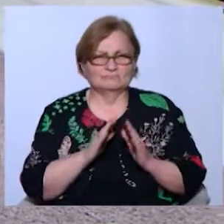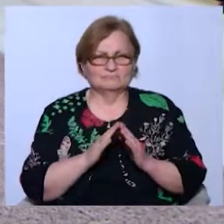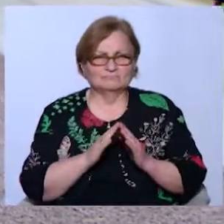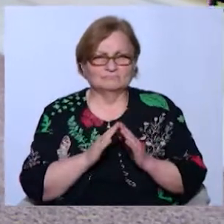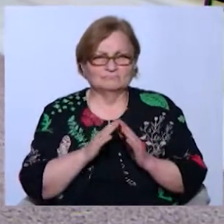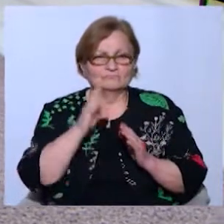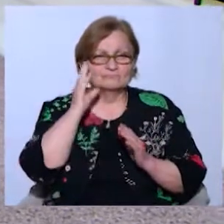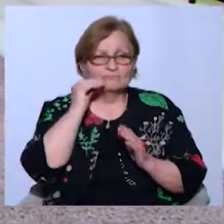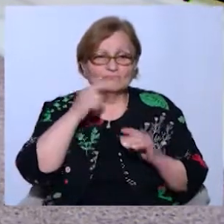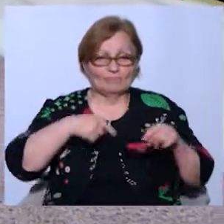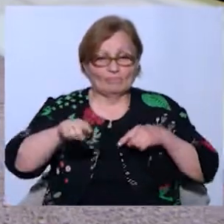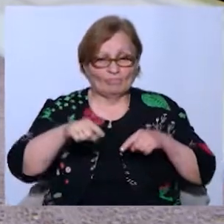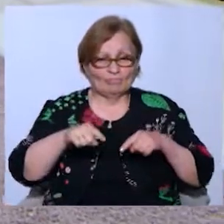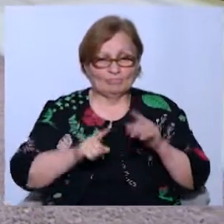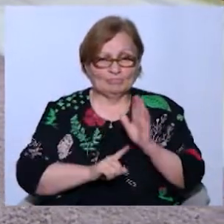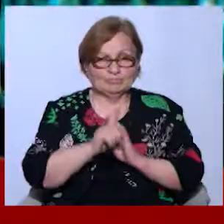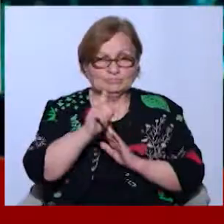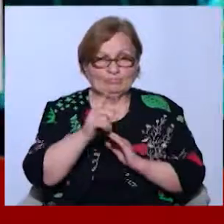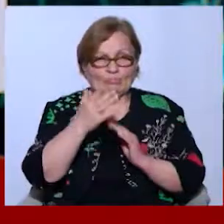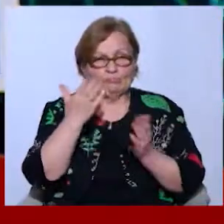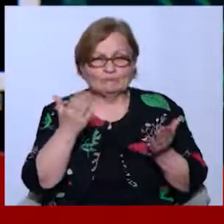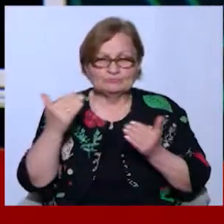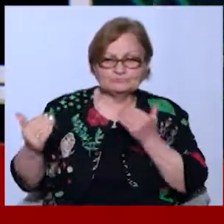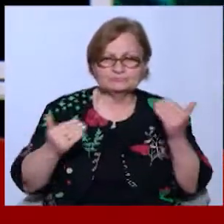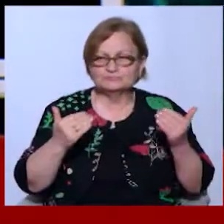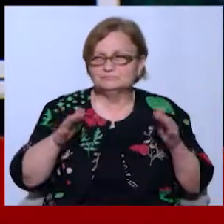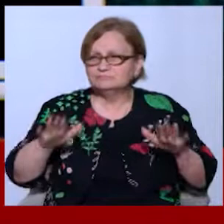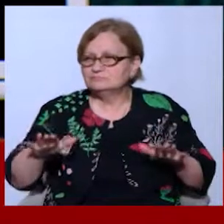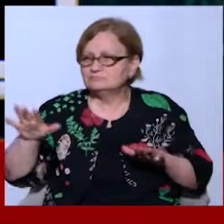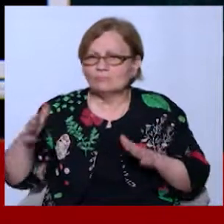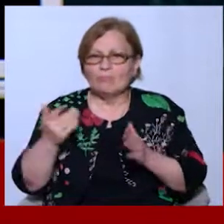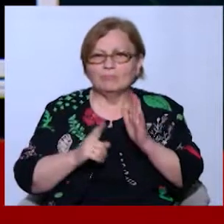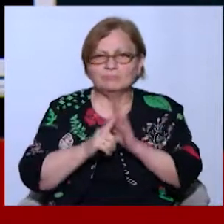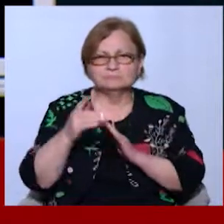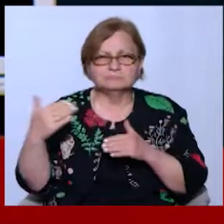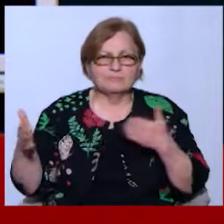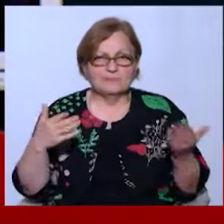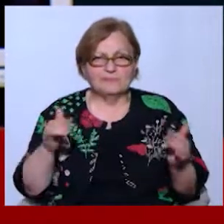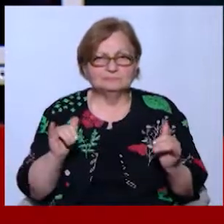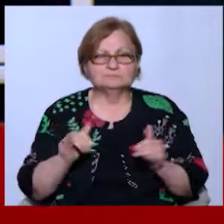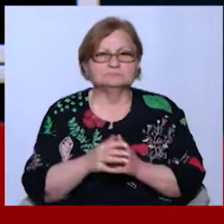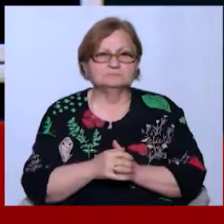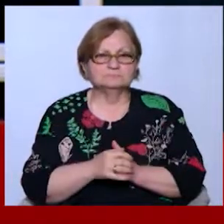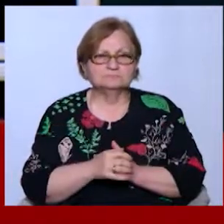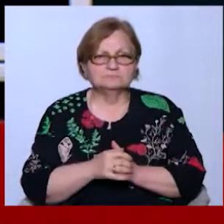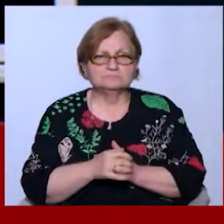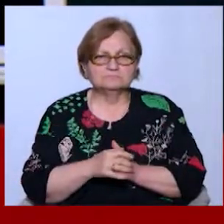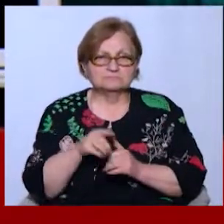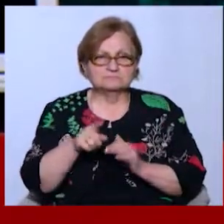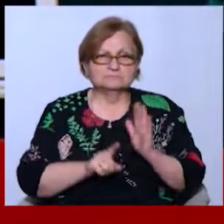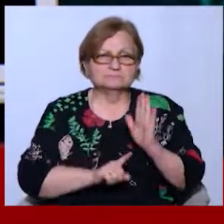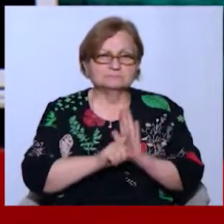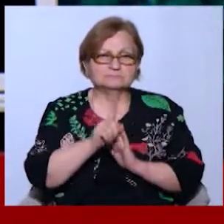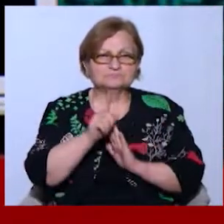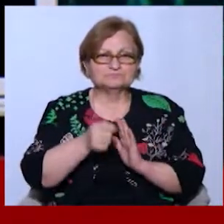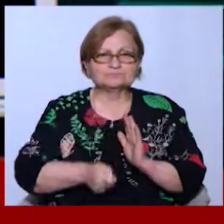სიტყვაზე, როდესაც ეს ფეხბურთის თამაში იწყება და წყდება, რომელი გუნდი იწყებს თამაში და ვინ რომელ კარებში ითამაშებს, ეს წყდება